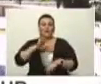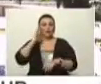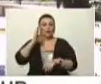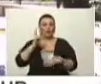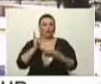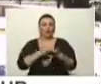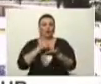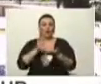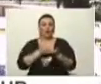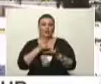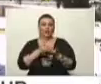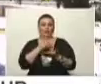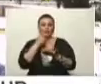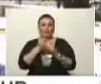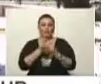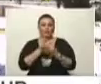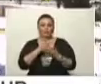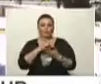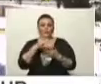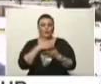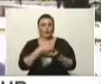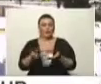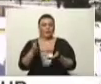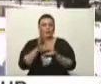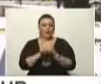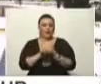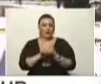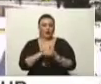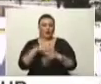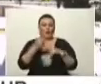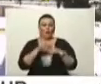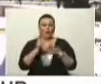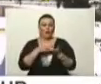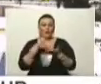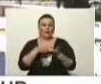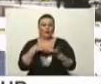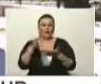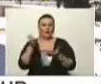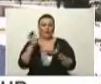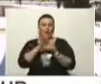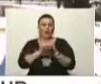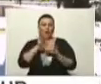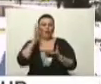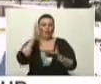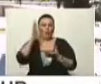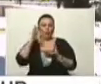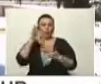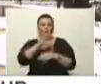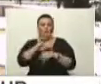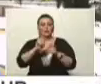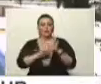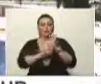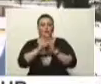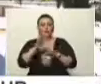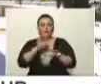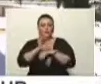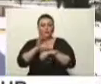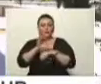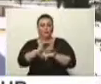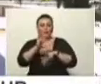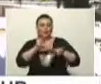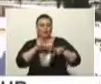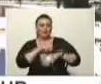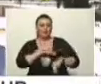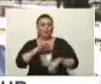Kitab tərtib olundu, bir kitabla da biz tanışıq. Bu kitabın tərtib olunmasında, ərsiyə gəlməsində əziyyət